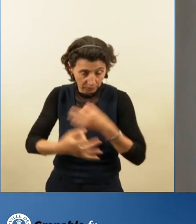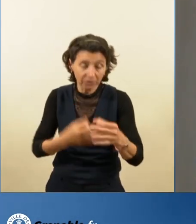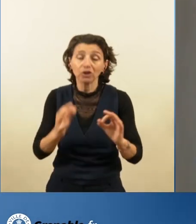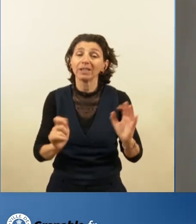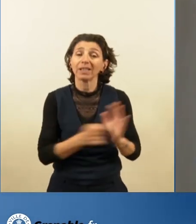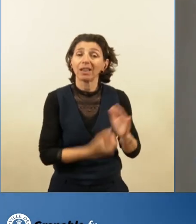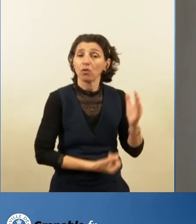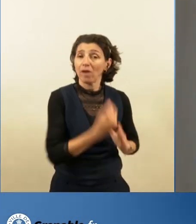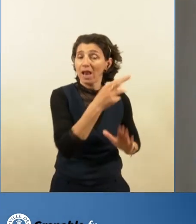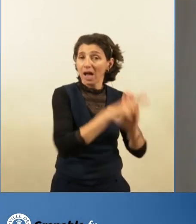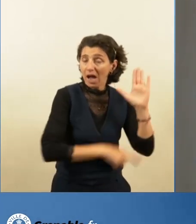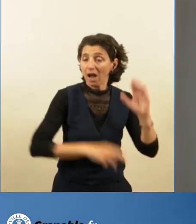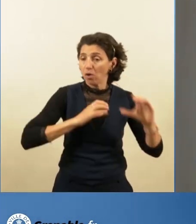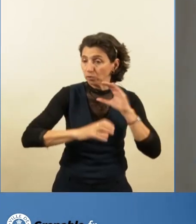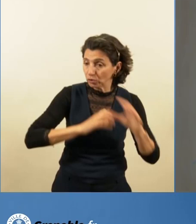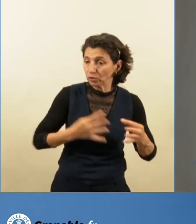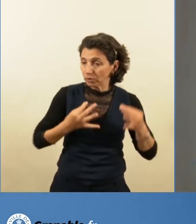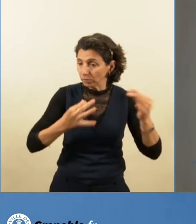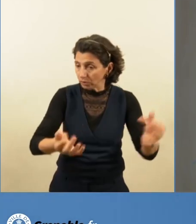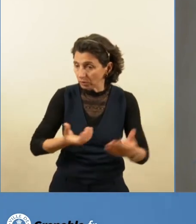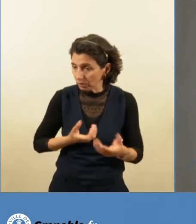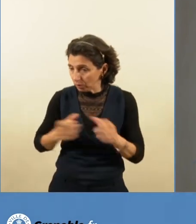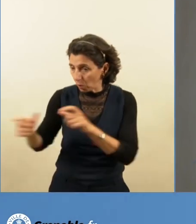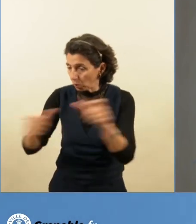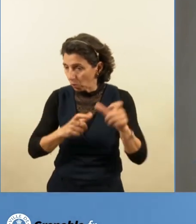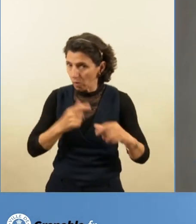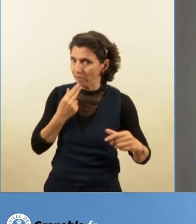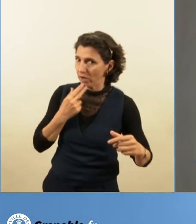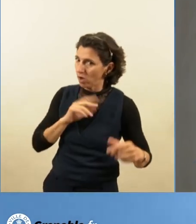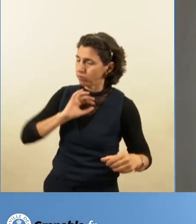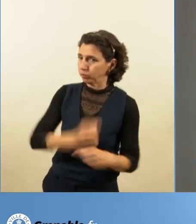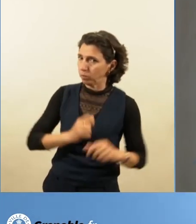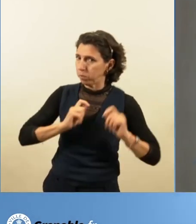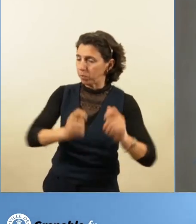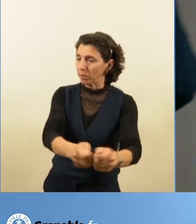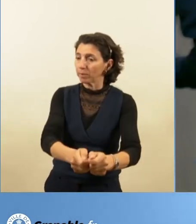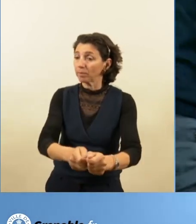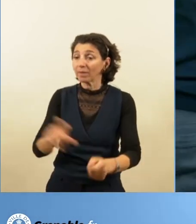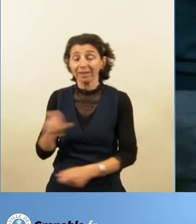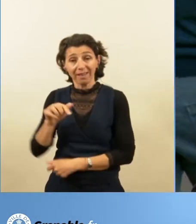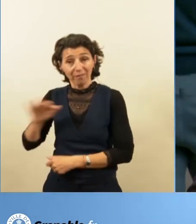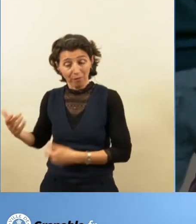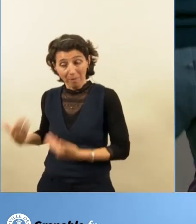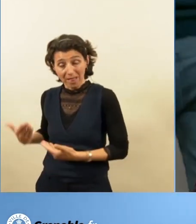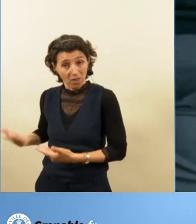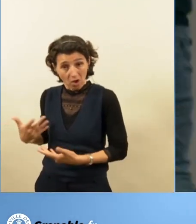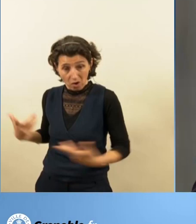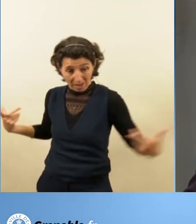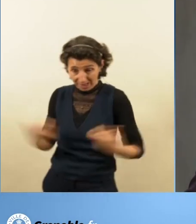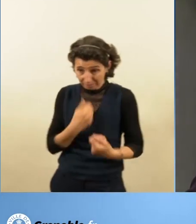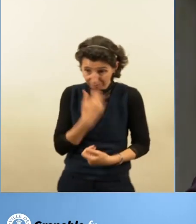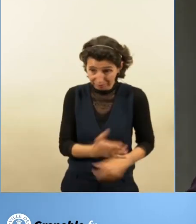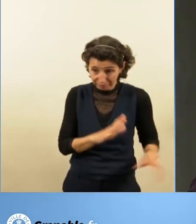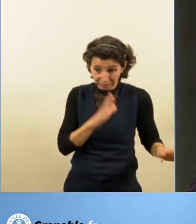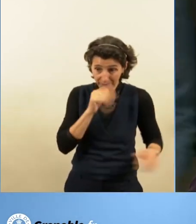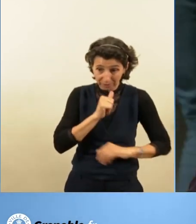communiquées sensibiliser et mettre en place des contrôles efficaces et punitifs encore une fois la ZF permanente ne permet pas de faire ça il aurait été à défaut d'écouter